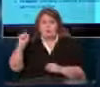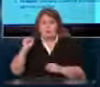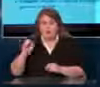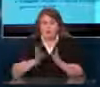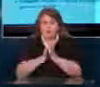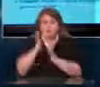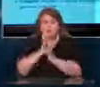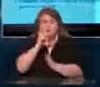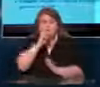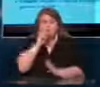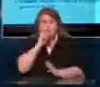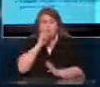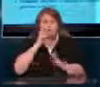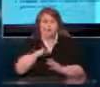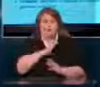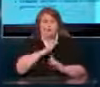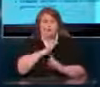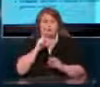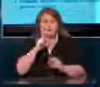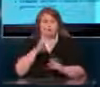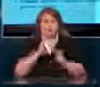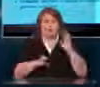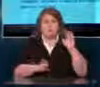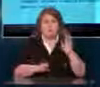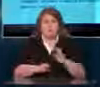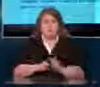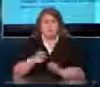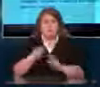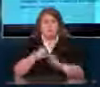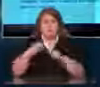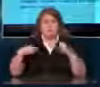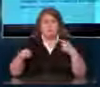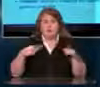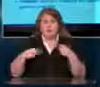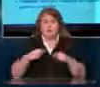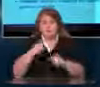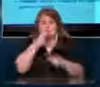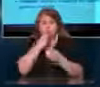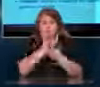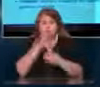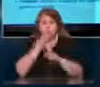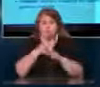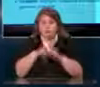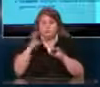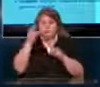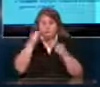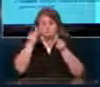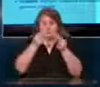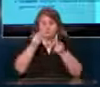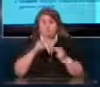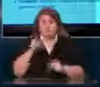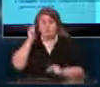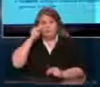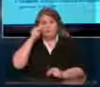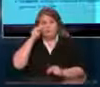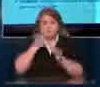растительность намного зеленее и богаче, чем на склоне Б. Эта разница показана на этой иллюстрации.